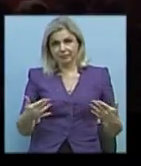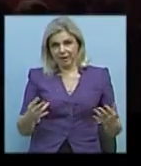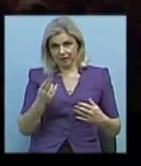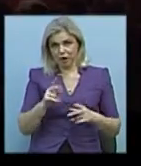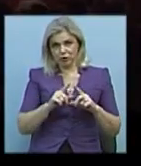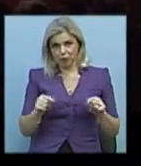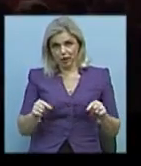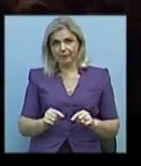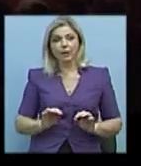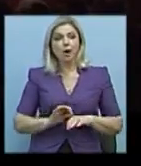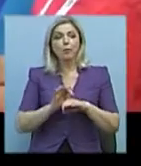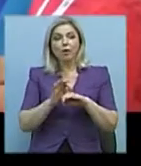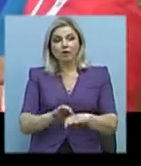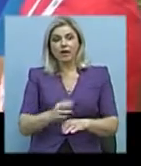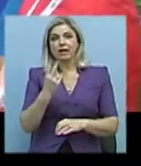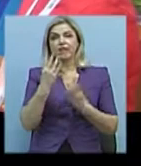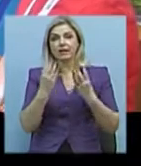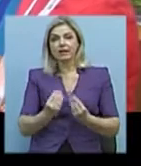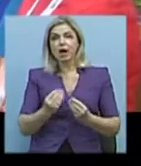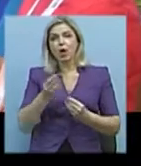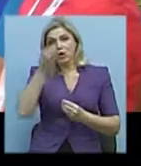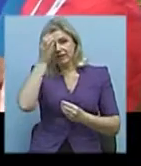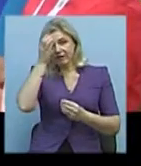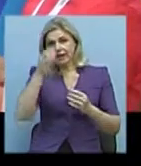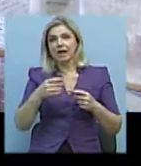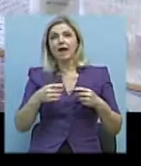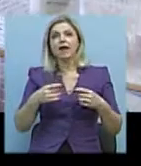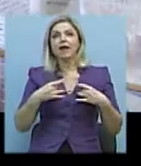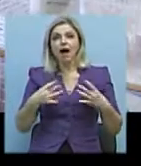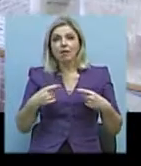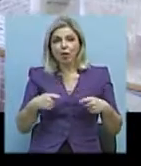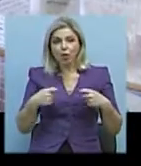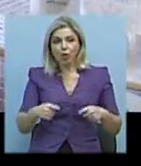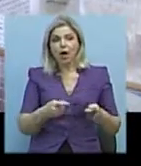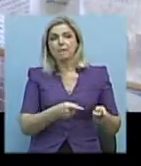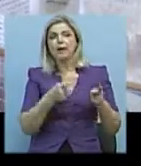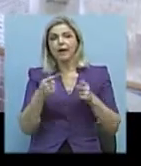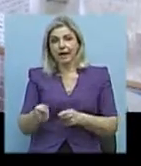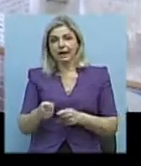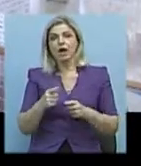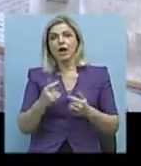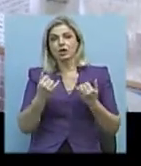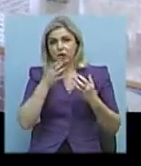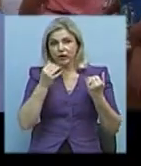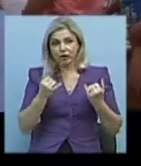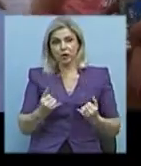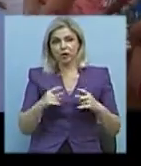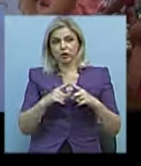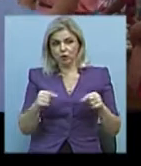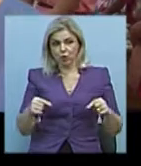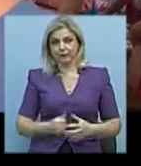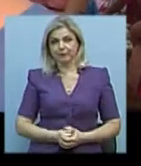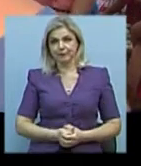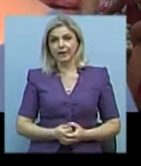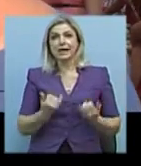Подія відбулася у рамках дводенного освітнього ярмарку. Перехід до нової української школи – ключове завдання сьогодення. Сьогодні дійсно